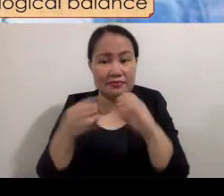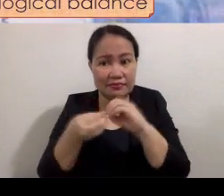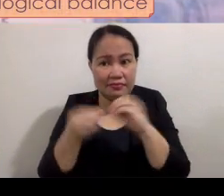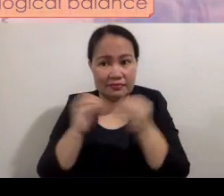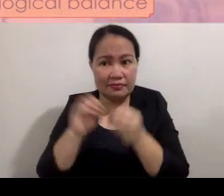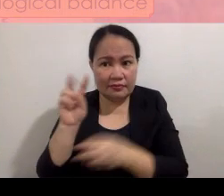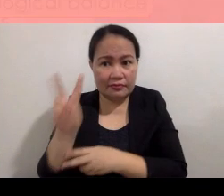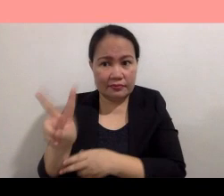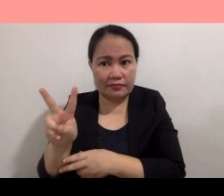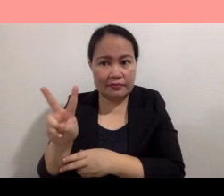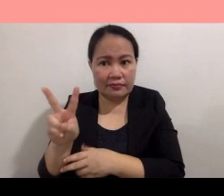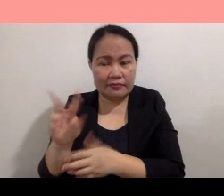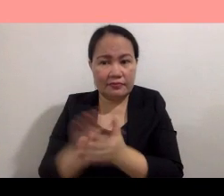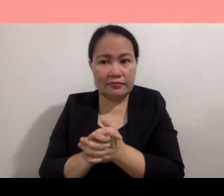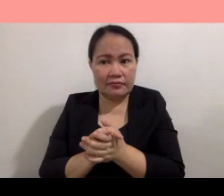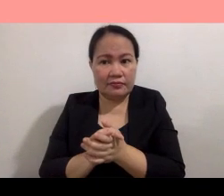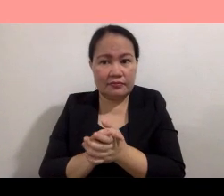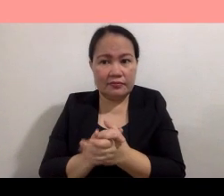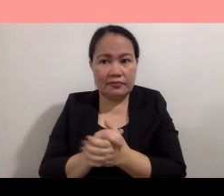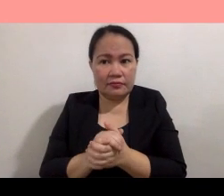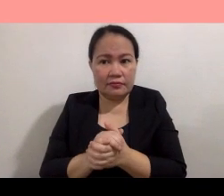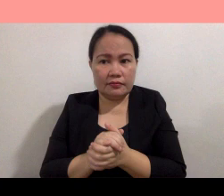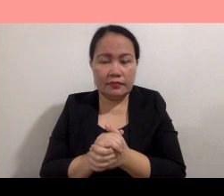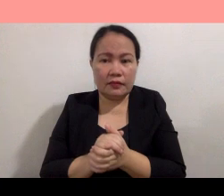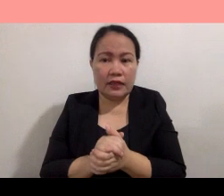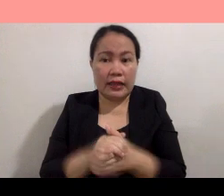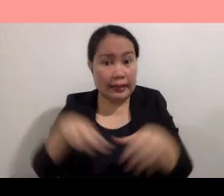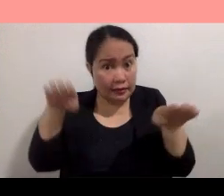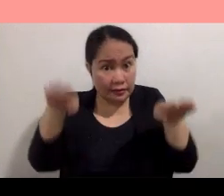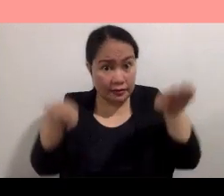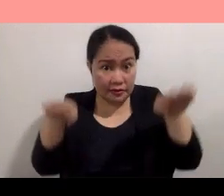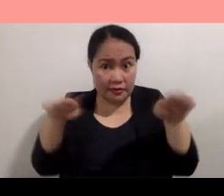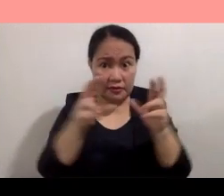desertification. Okay, number 2.